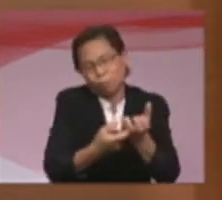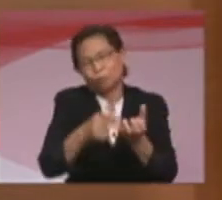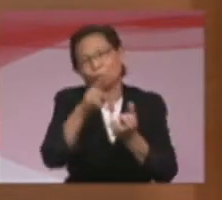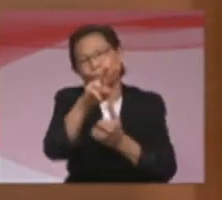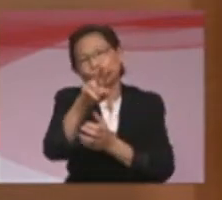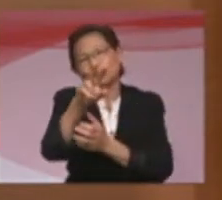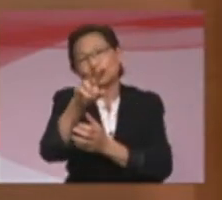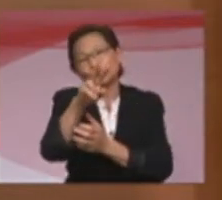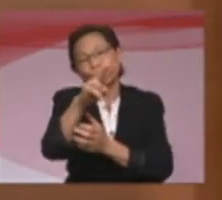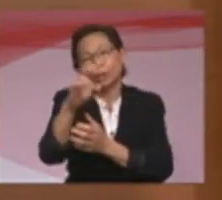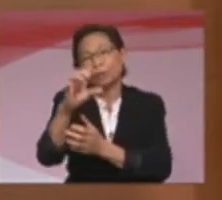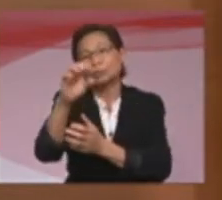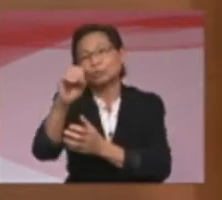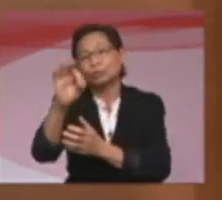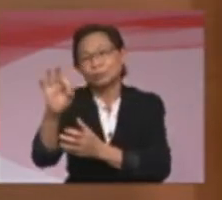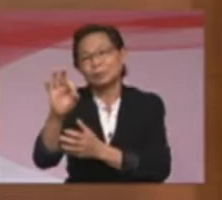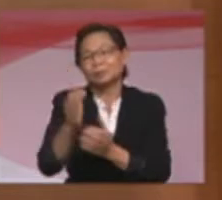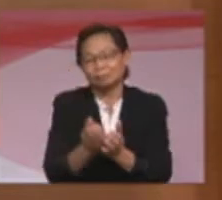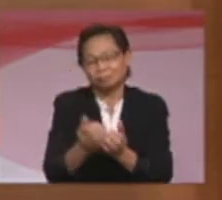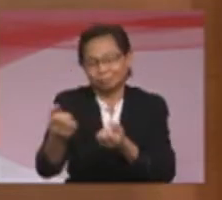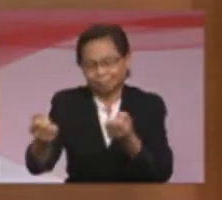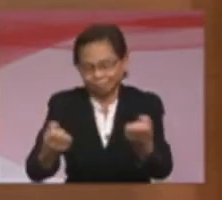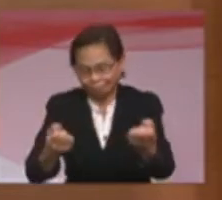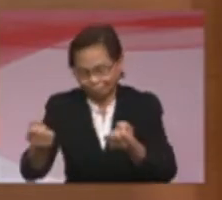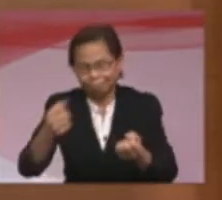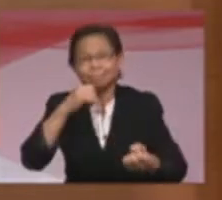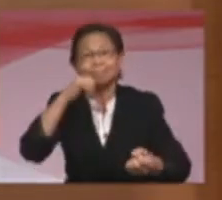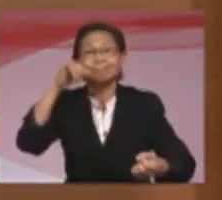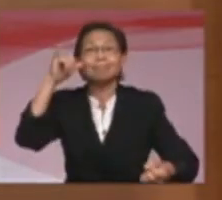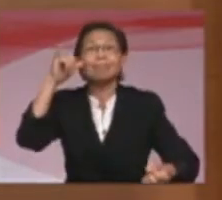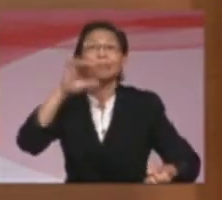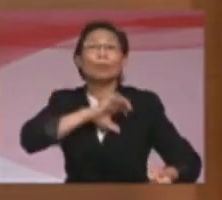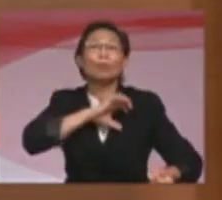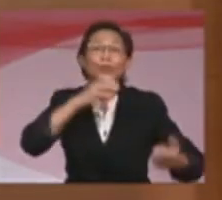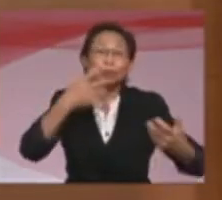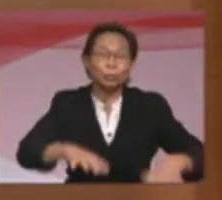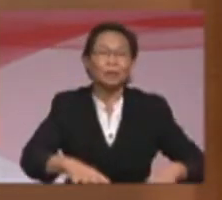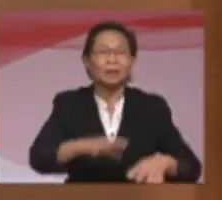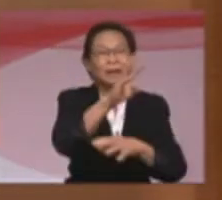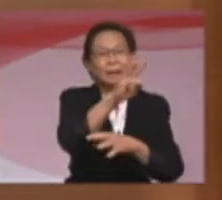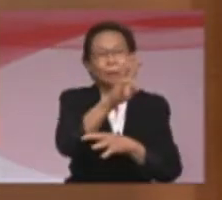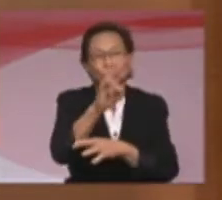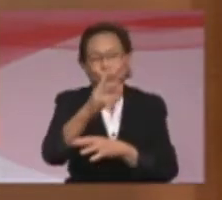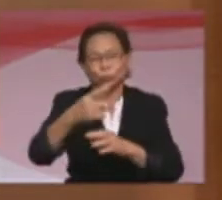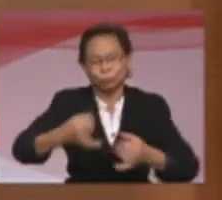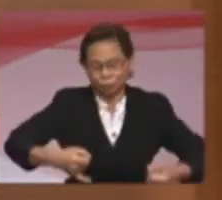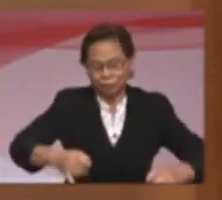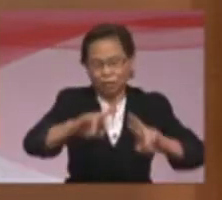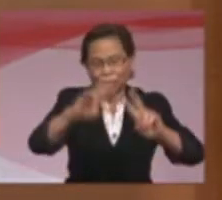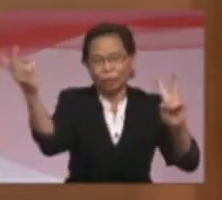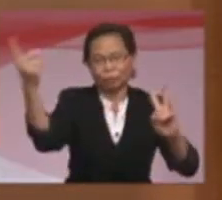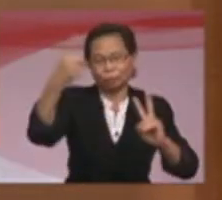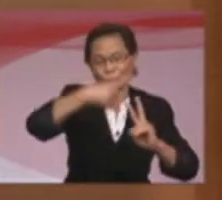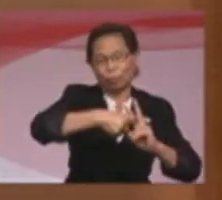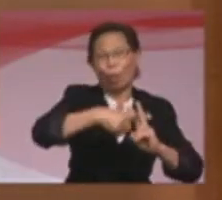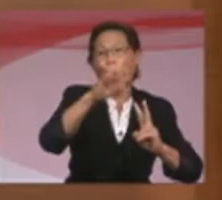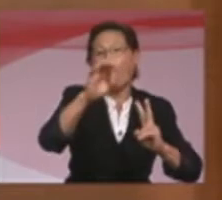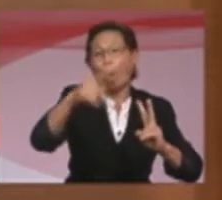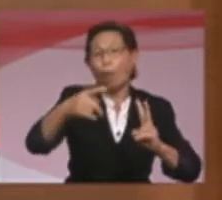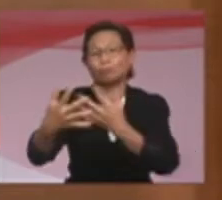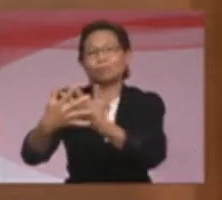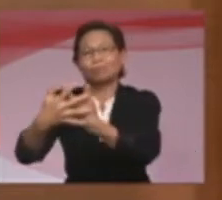kenderaan. Semalam, PDRN juga telah membuat 67 sekatan jalan raya ops